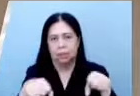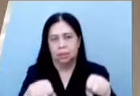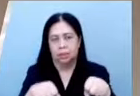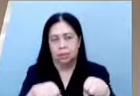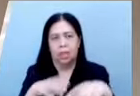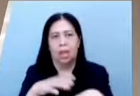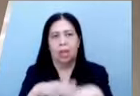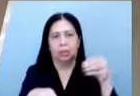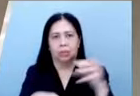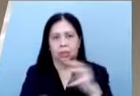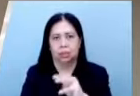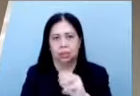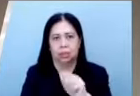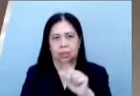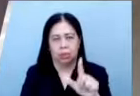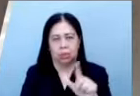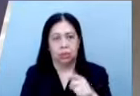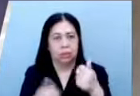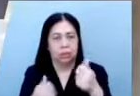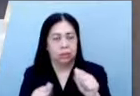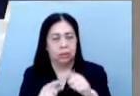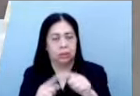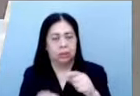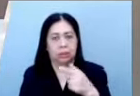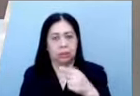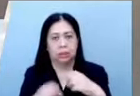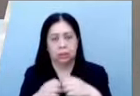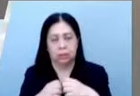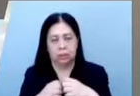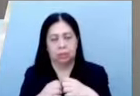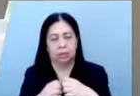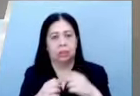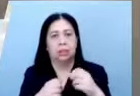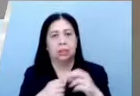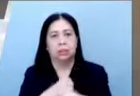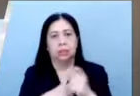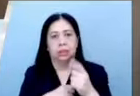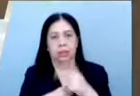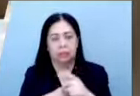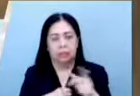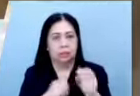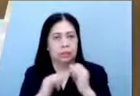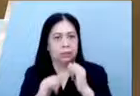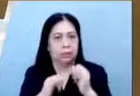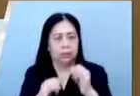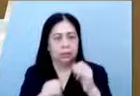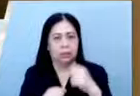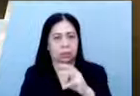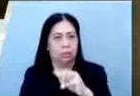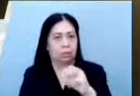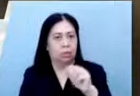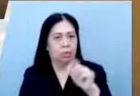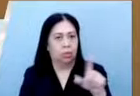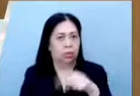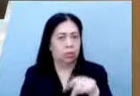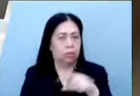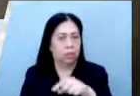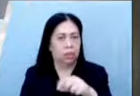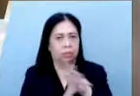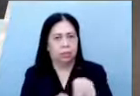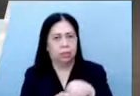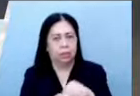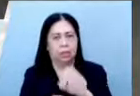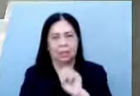mall. Sinubukan po ng GMA Regional TV 1 Mindanao na makuha ang panig ng mall at ng mga dawit na gwardiya